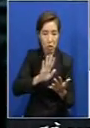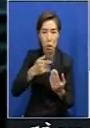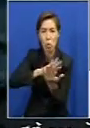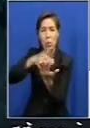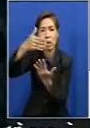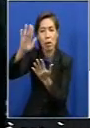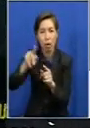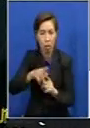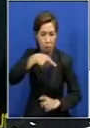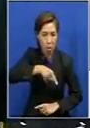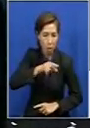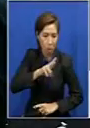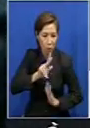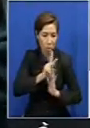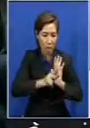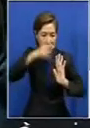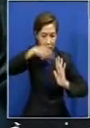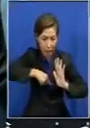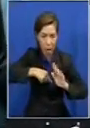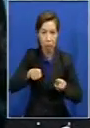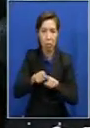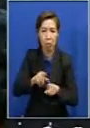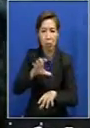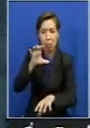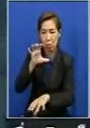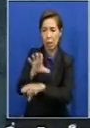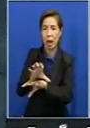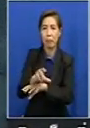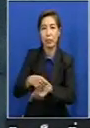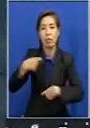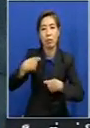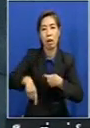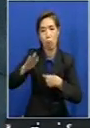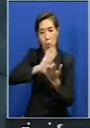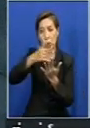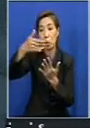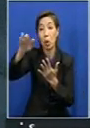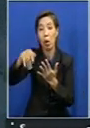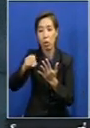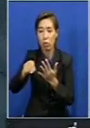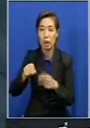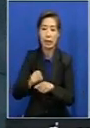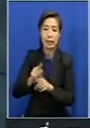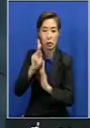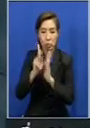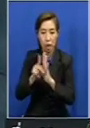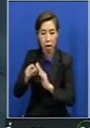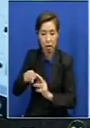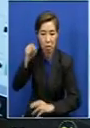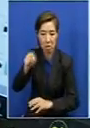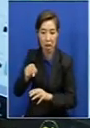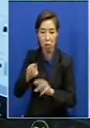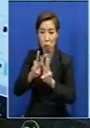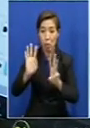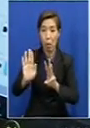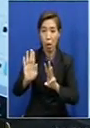บความผิดของไทยตามพรบคอมพิวเตอร์เนี่ยอาจจะไม่สามารถที่จะใช้อำนาจในการไปปิดเว็บพนันเหล่านี้